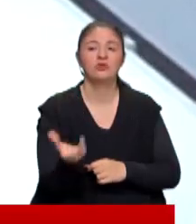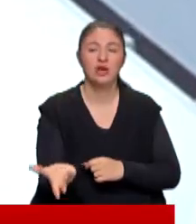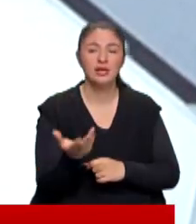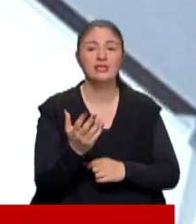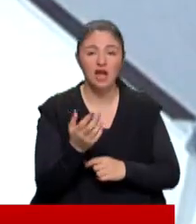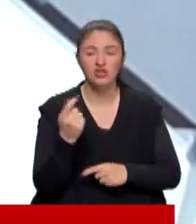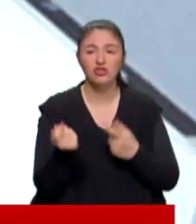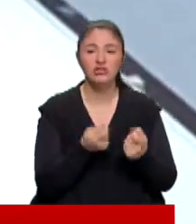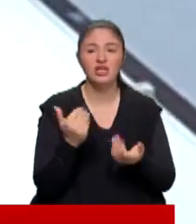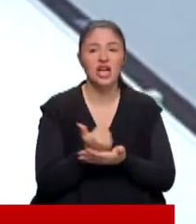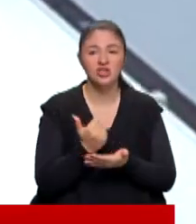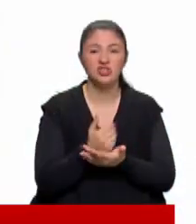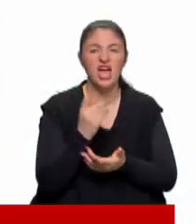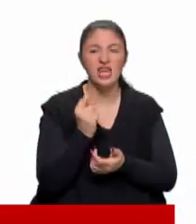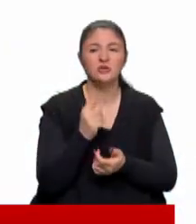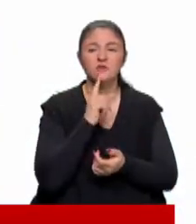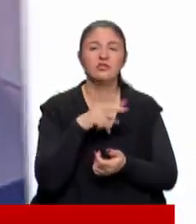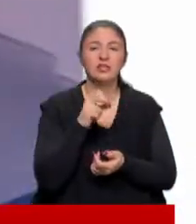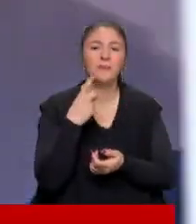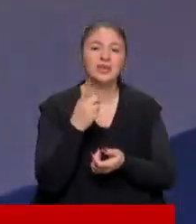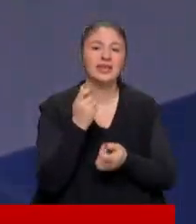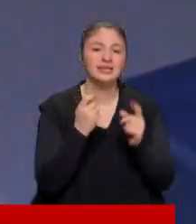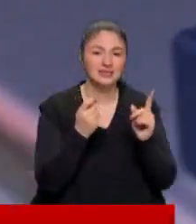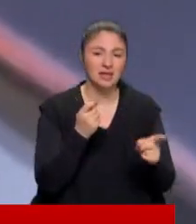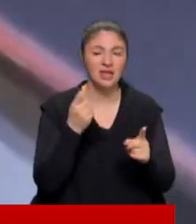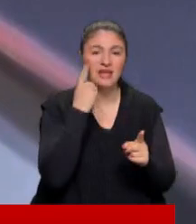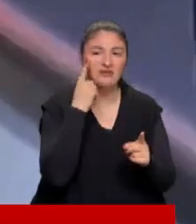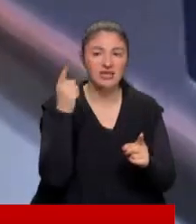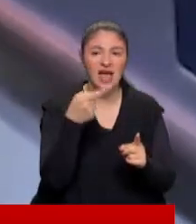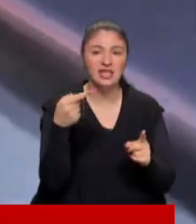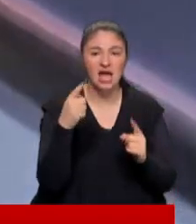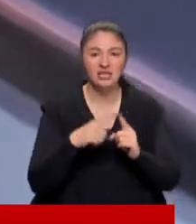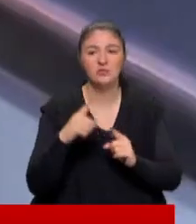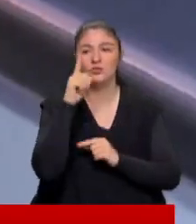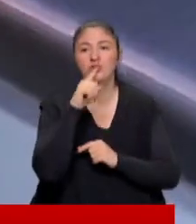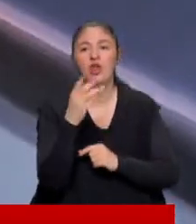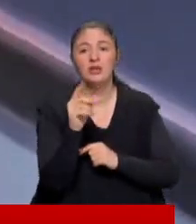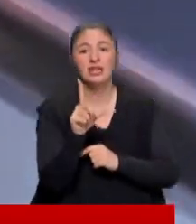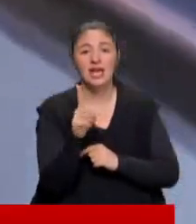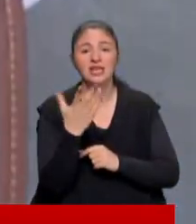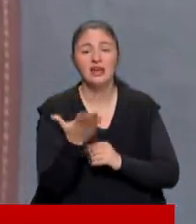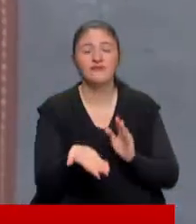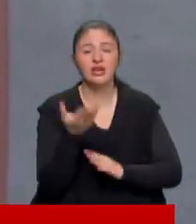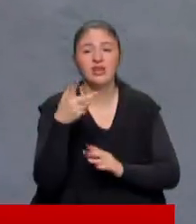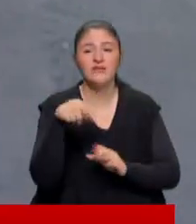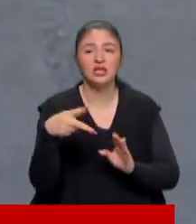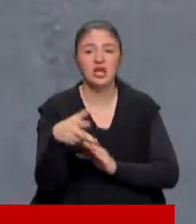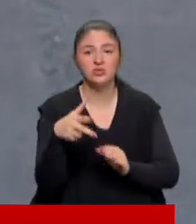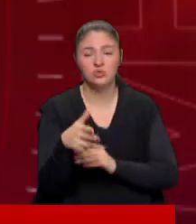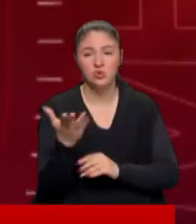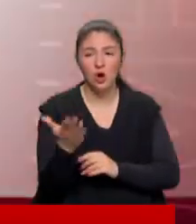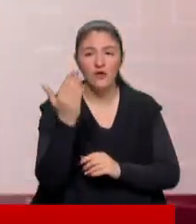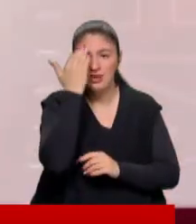olacaktı. Yani çalışanın kazancının en az 180 bin lirasından devletin eksik hesabı yüzünden olması gerekenden fazla vergi